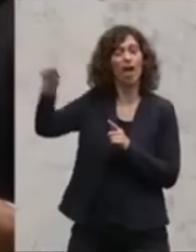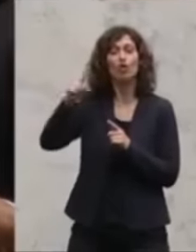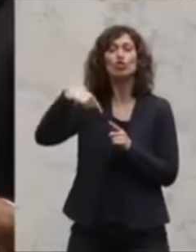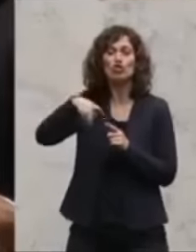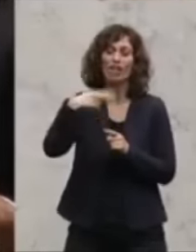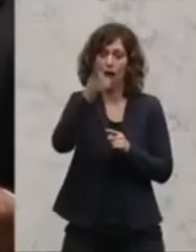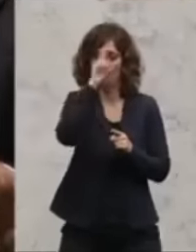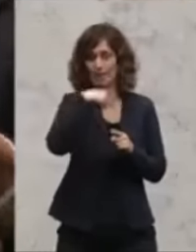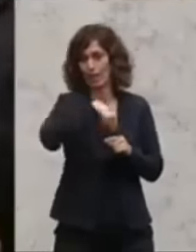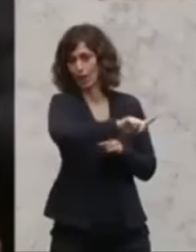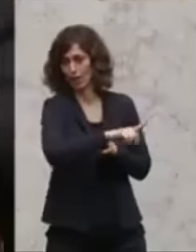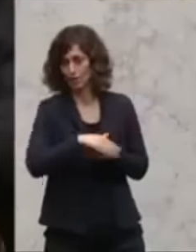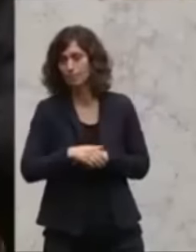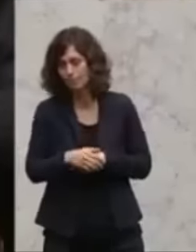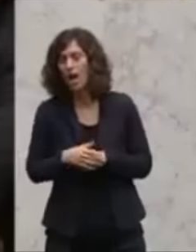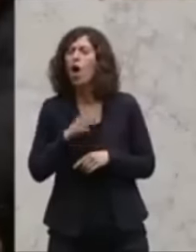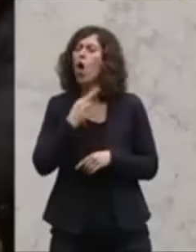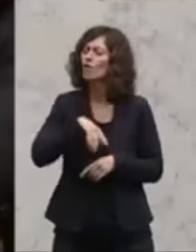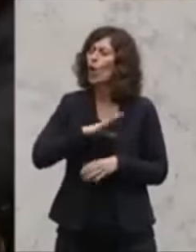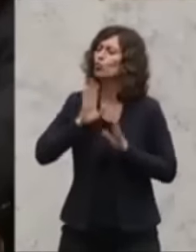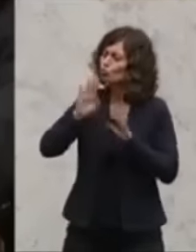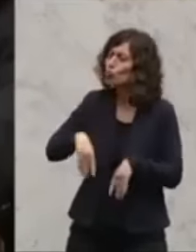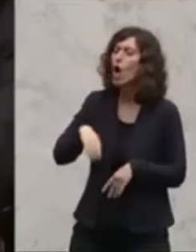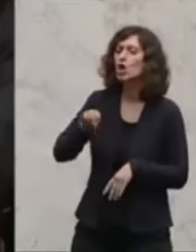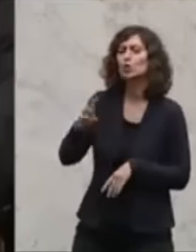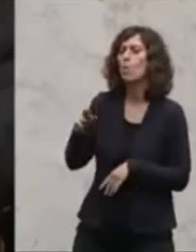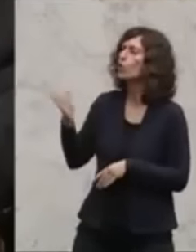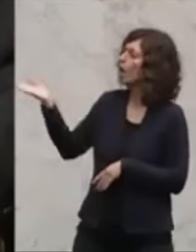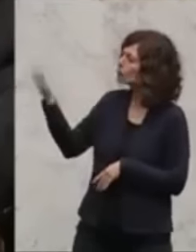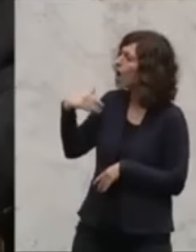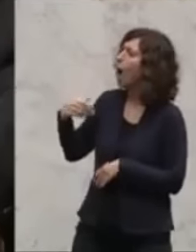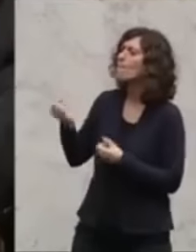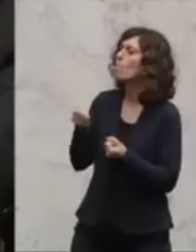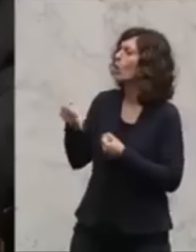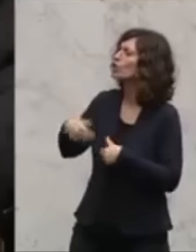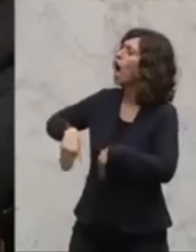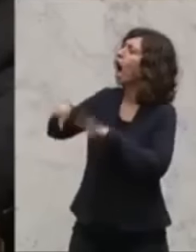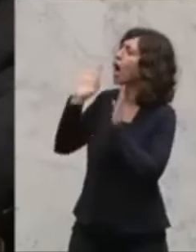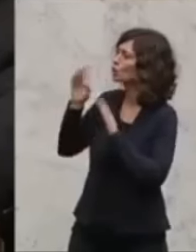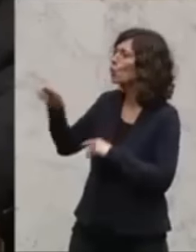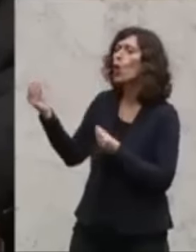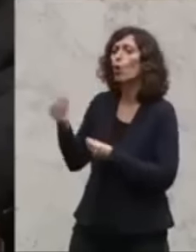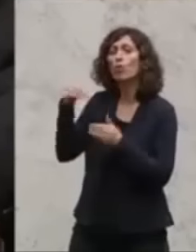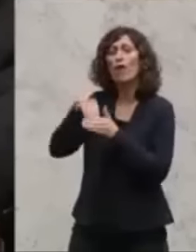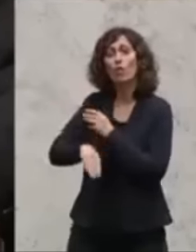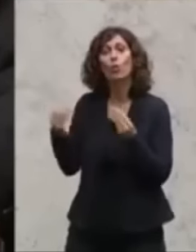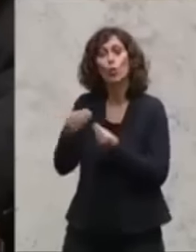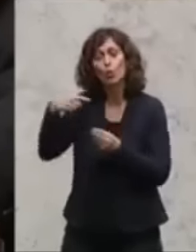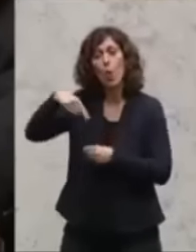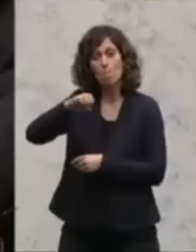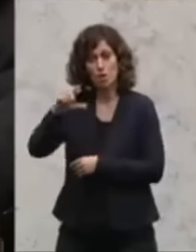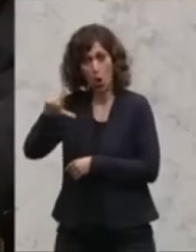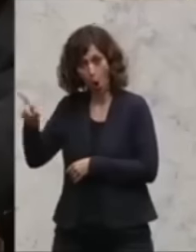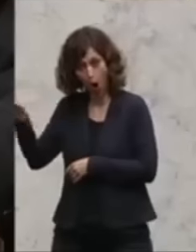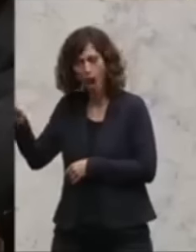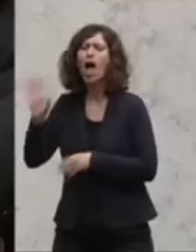gern bereit, Ihnen hier politisches Asyl zu geben, weil wer als Fluchtgrund Erwin Bröll angeben kann, hat sich